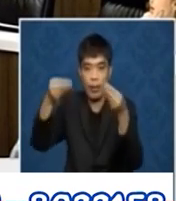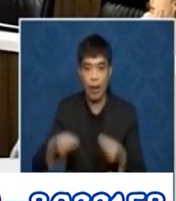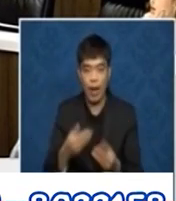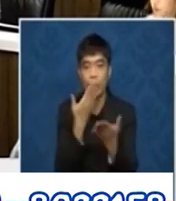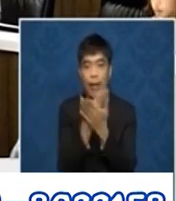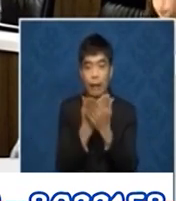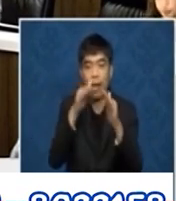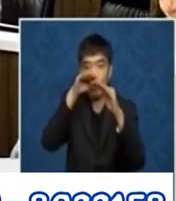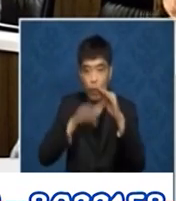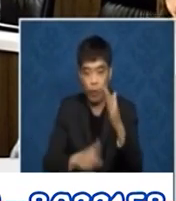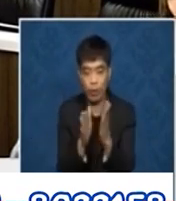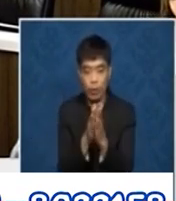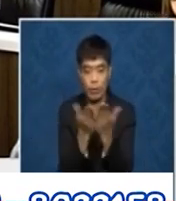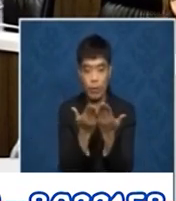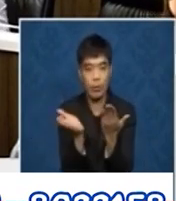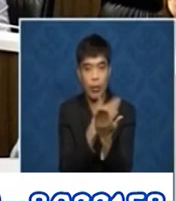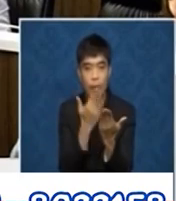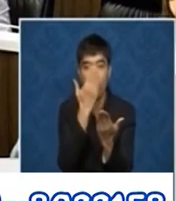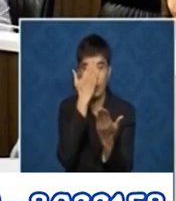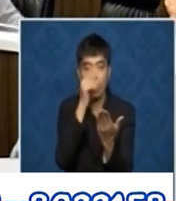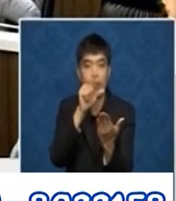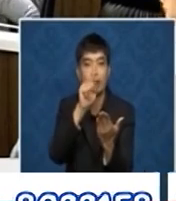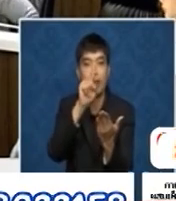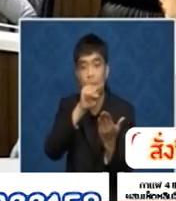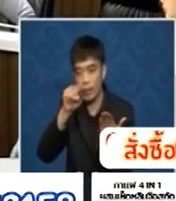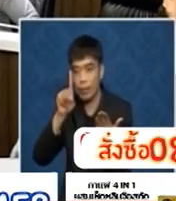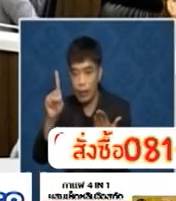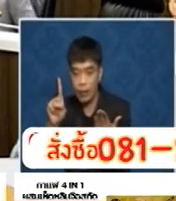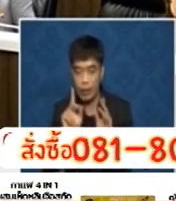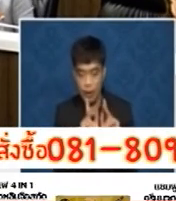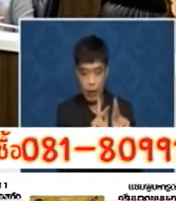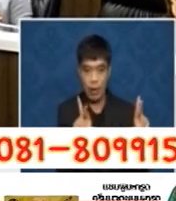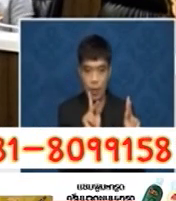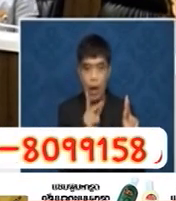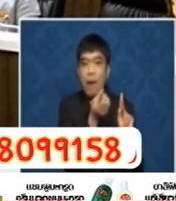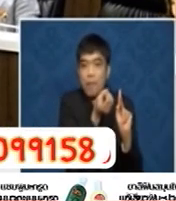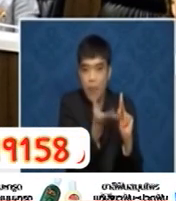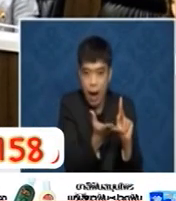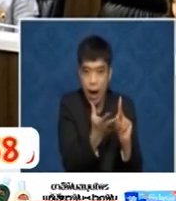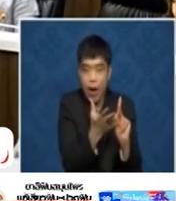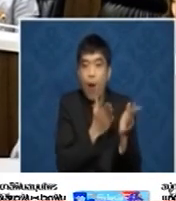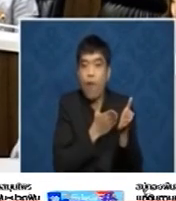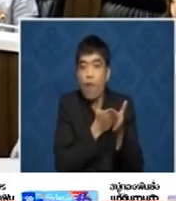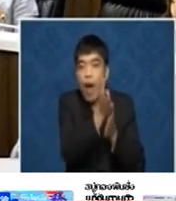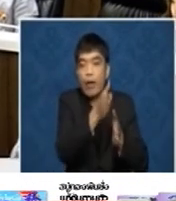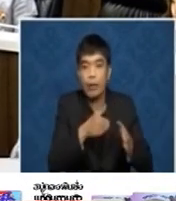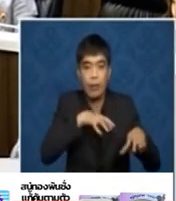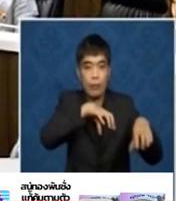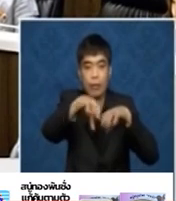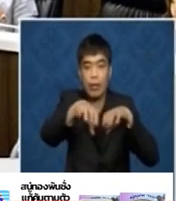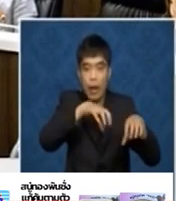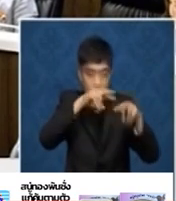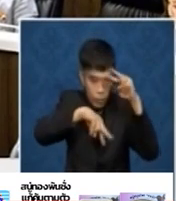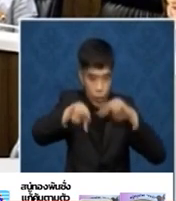หน้า 21-1 นะครับกรรมาธิการเสียงส่วนใหญ่ที่มีเสียงมาจากฝ่ายบริหารด้วยเนี่ยนะครับปรับล